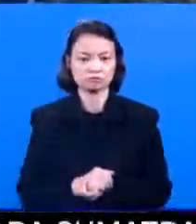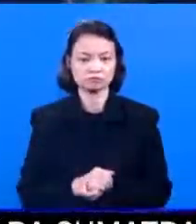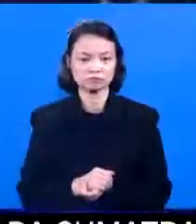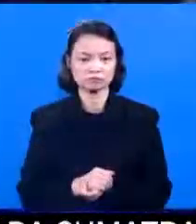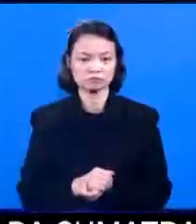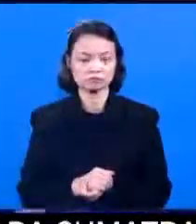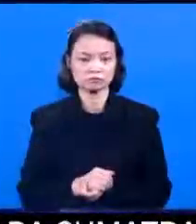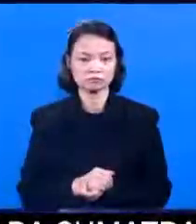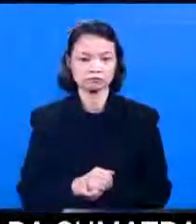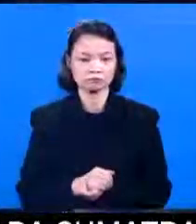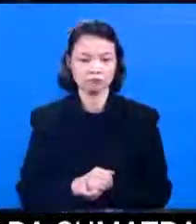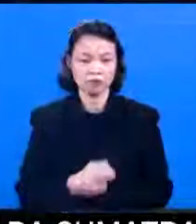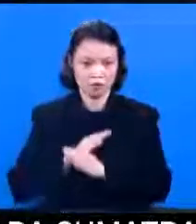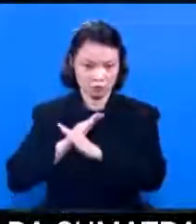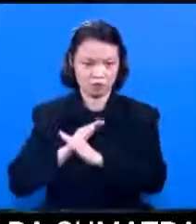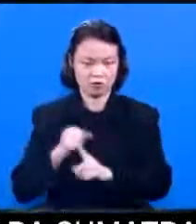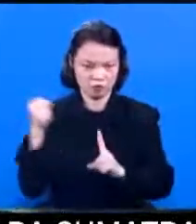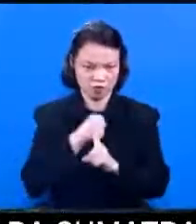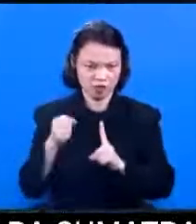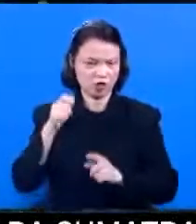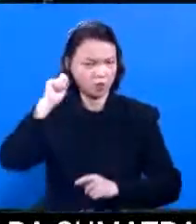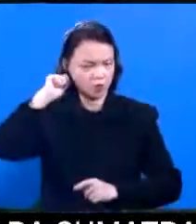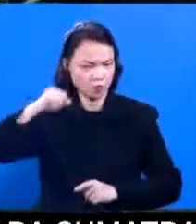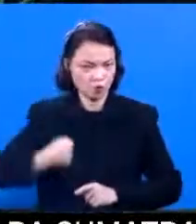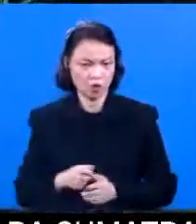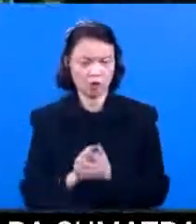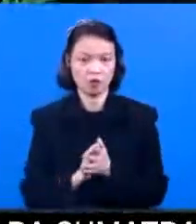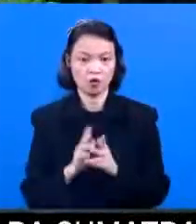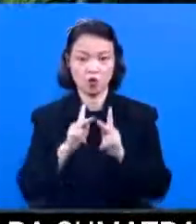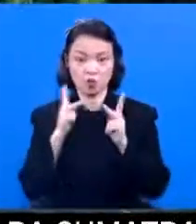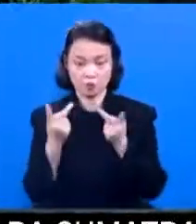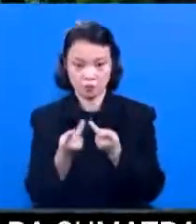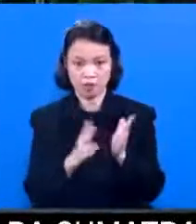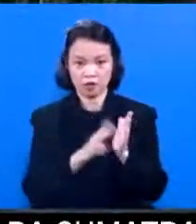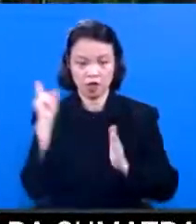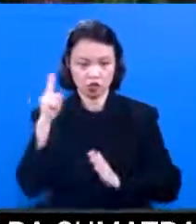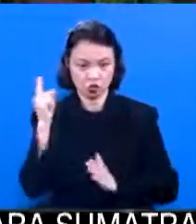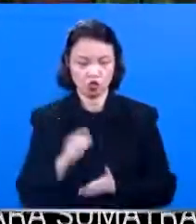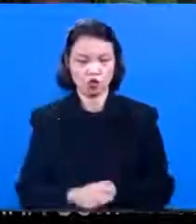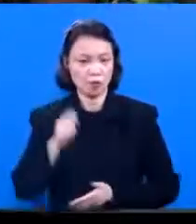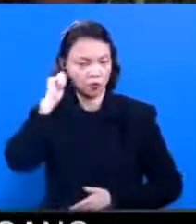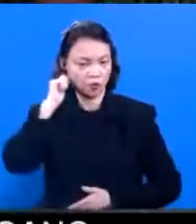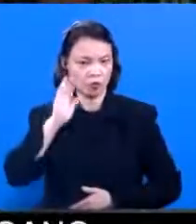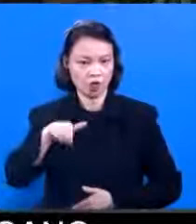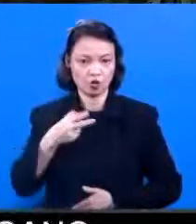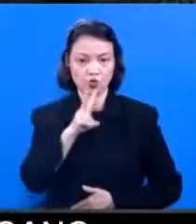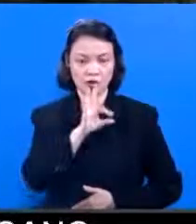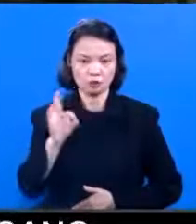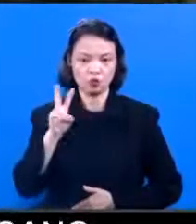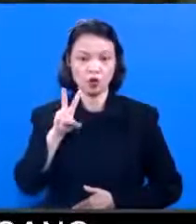Komisi Nasional Anti Kekerasan Terhadap Perempuan atau Komnas Perempuan mencatat di sepanjang tahun 2020